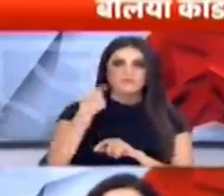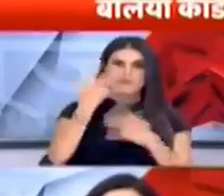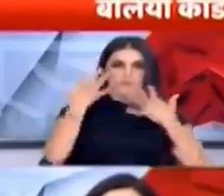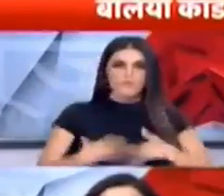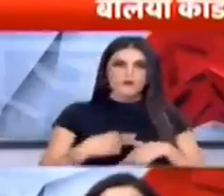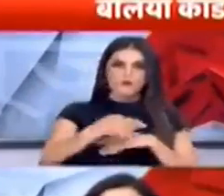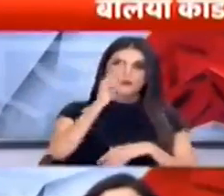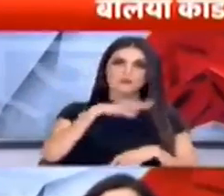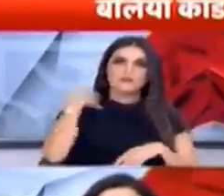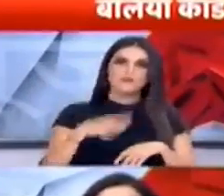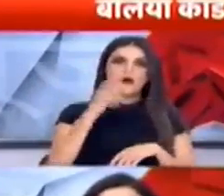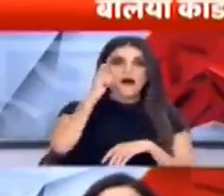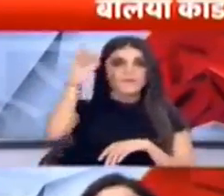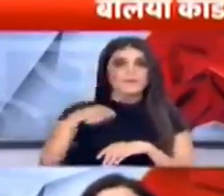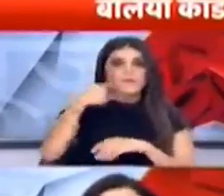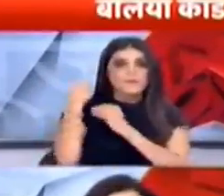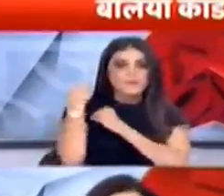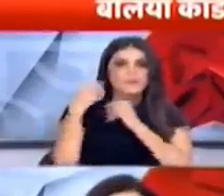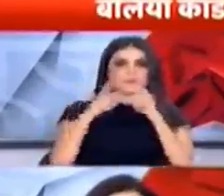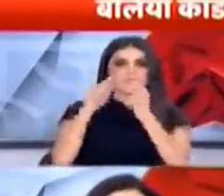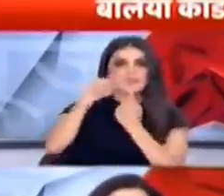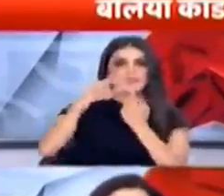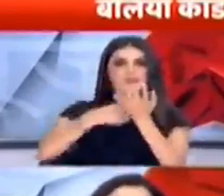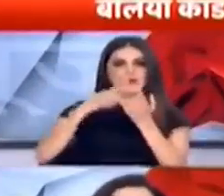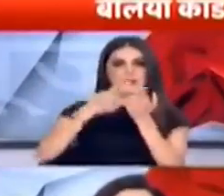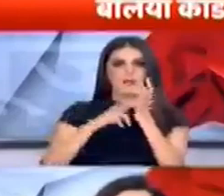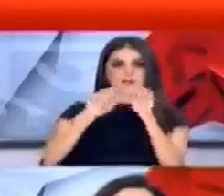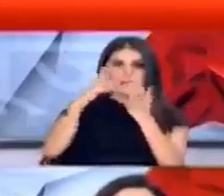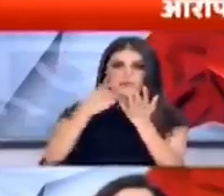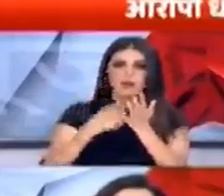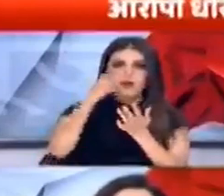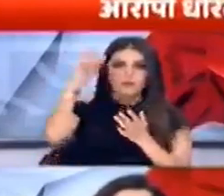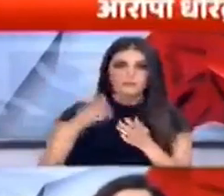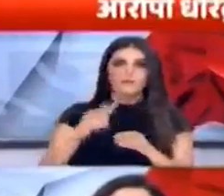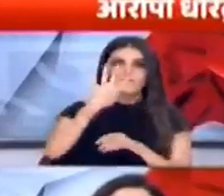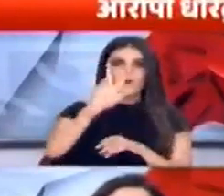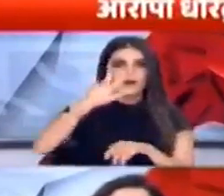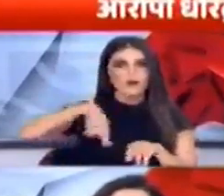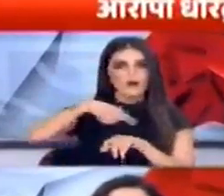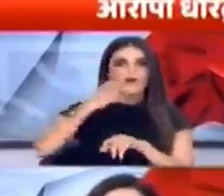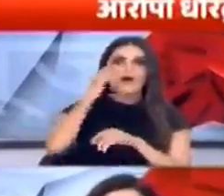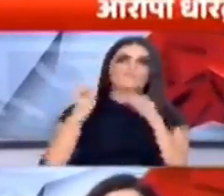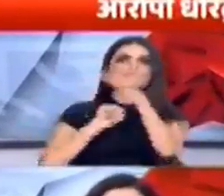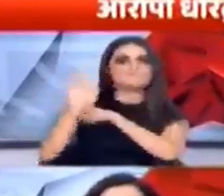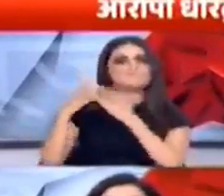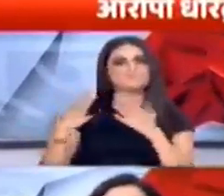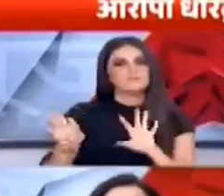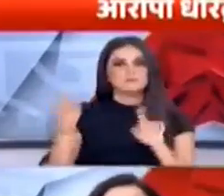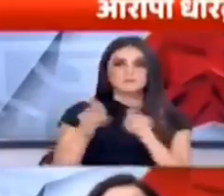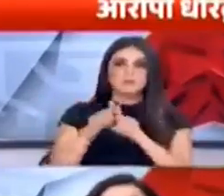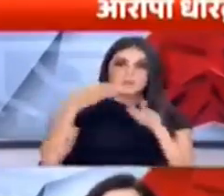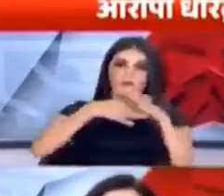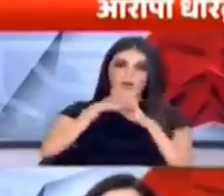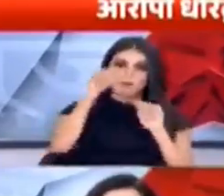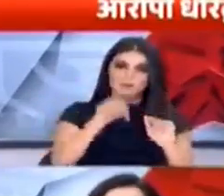जान लेने वाला आरोपी धीरेंद्र सिंह पिछले 48 घंटे से ये फरार है। इस